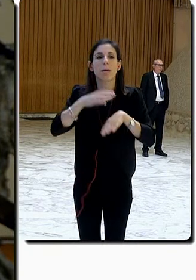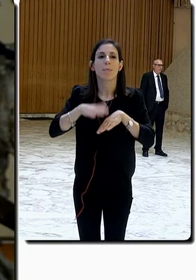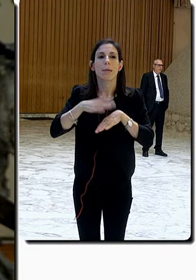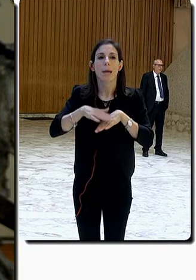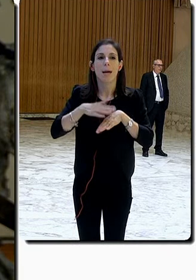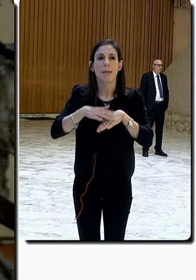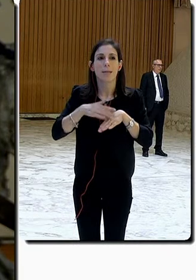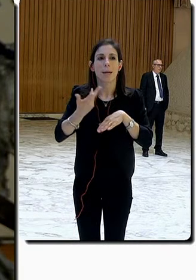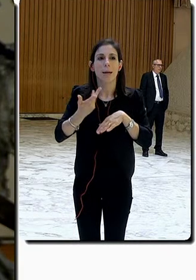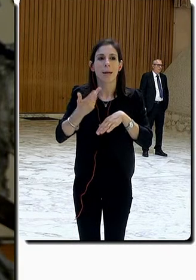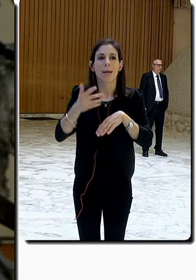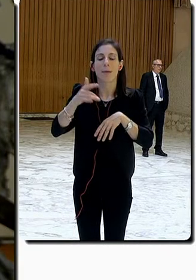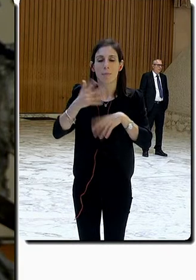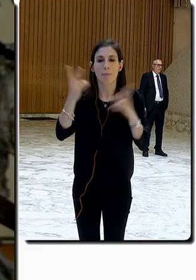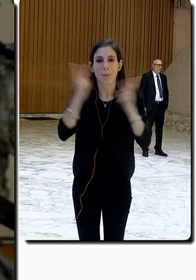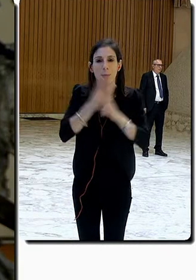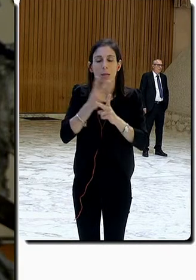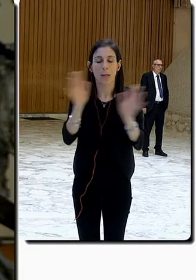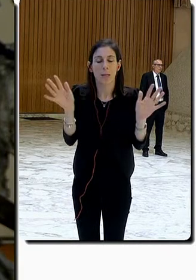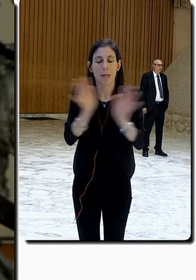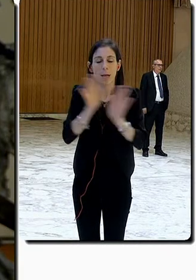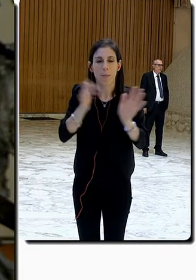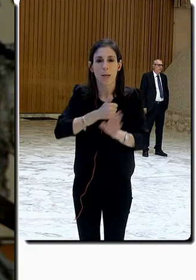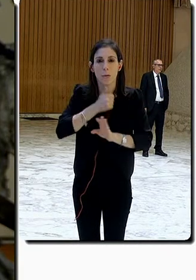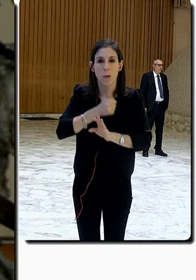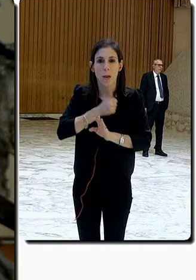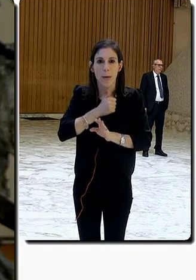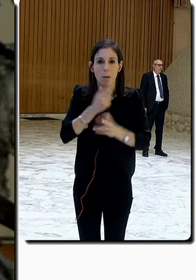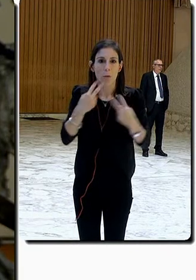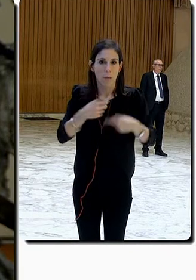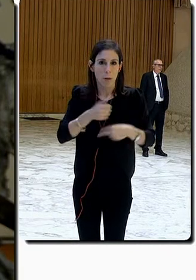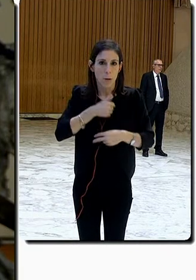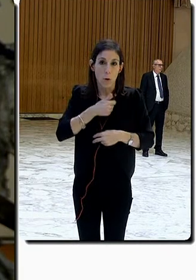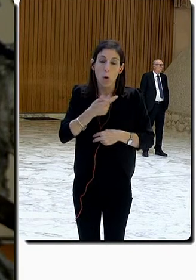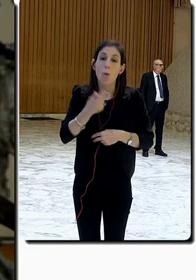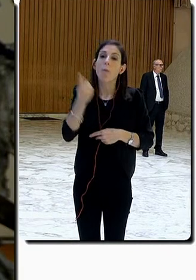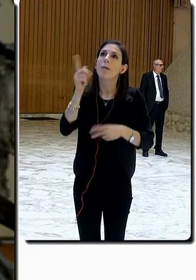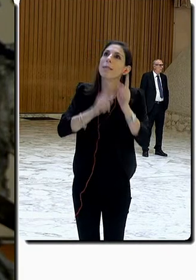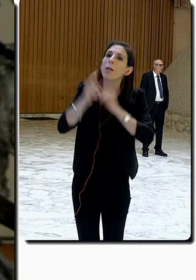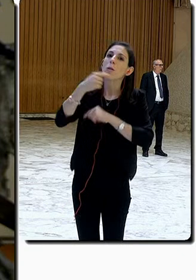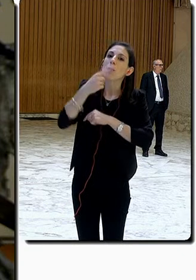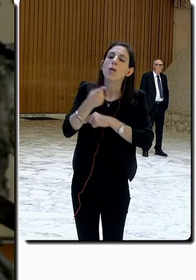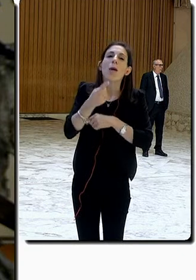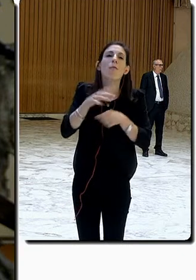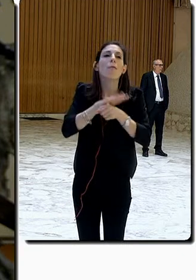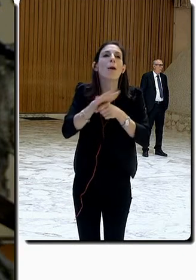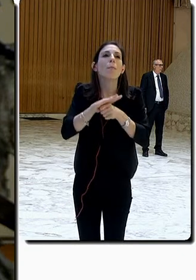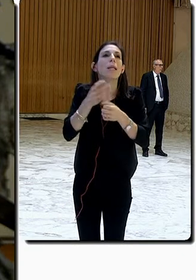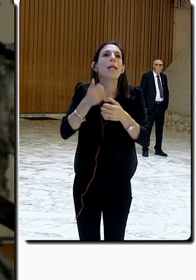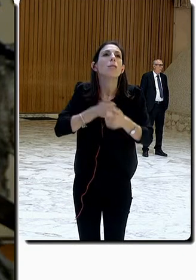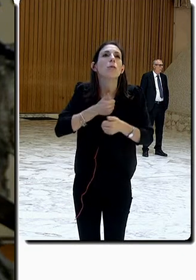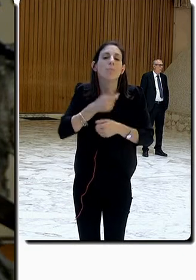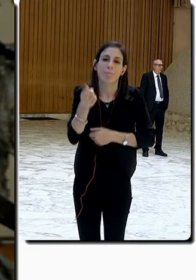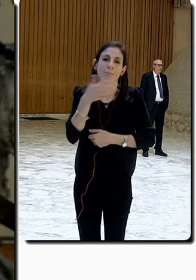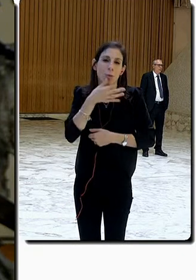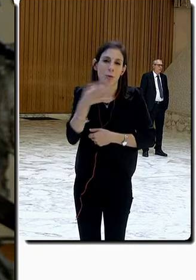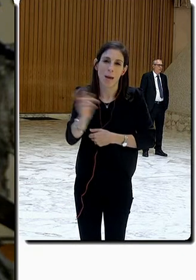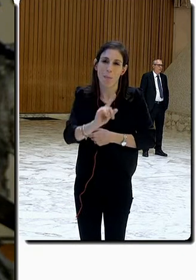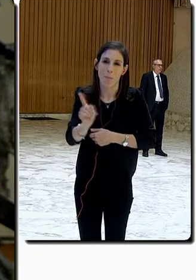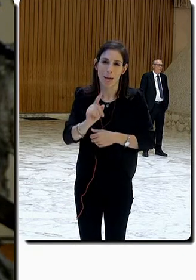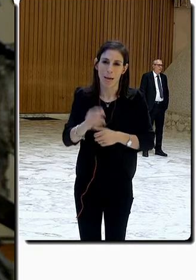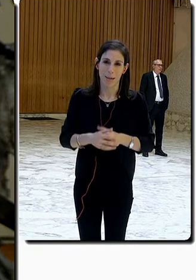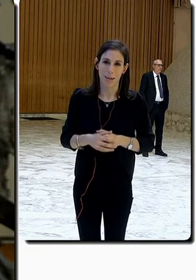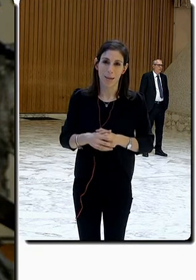de la solitude. Il n'est pas bon que la famille soit seule. Mais cette isolation, on la vivait déjà avant